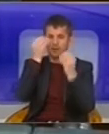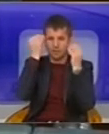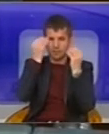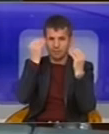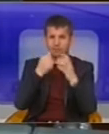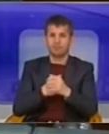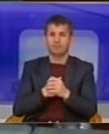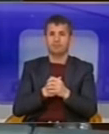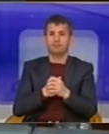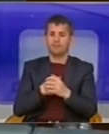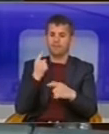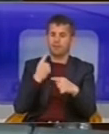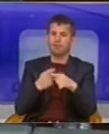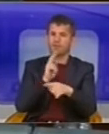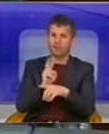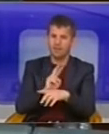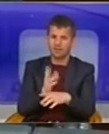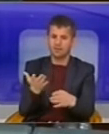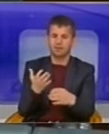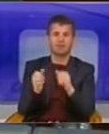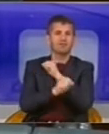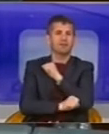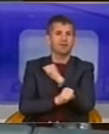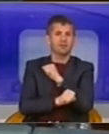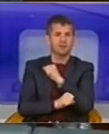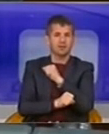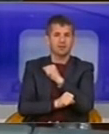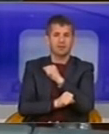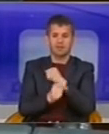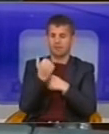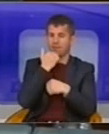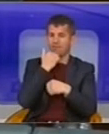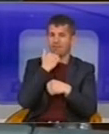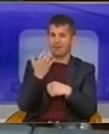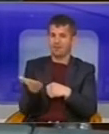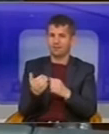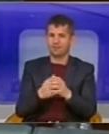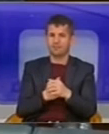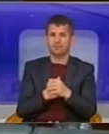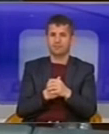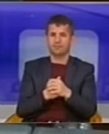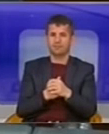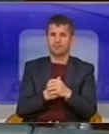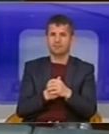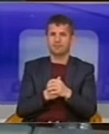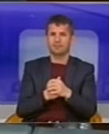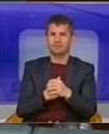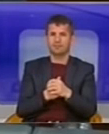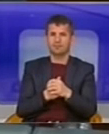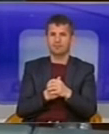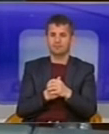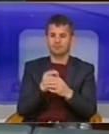Siç është cilësimi i falsifikuar si universitet të kolegjeve private, cilësia e